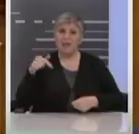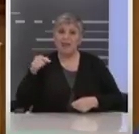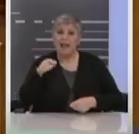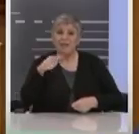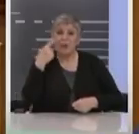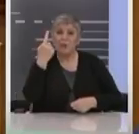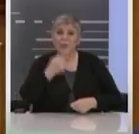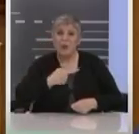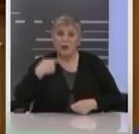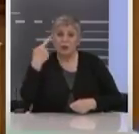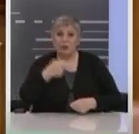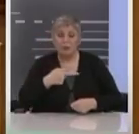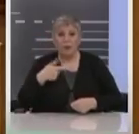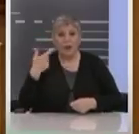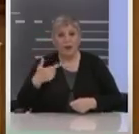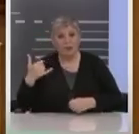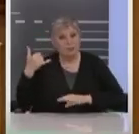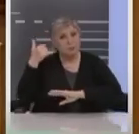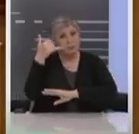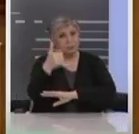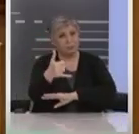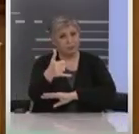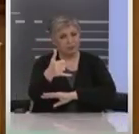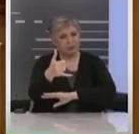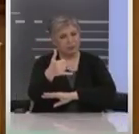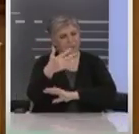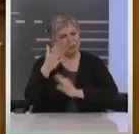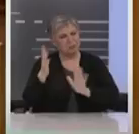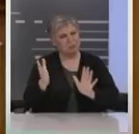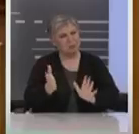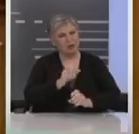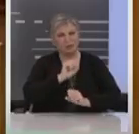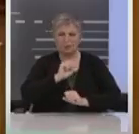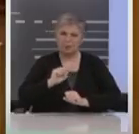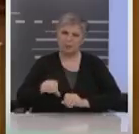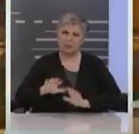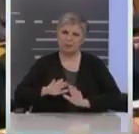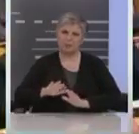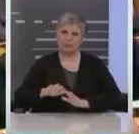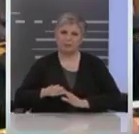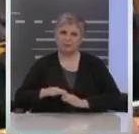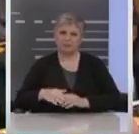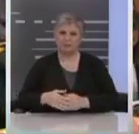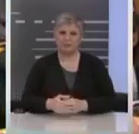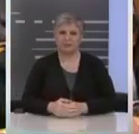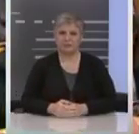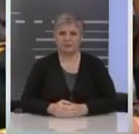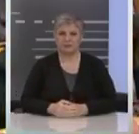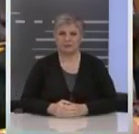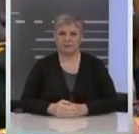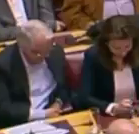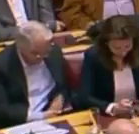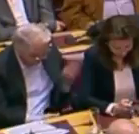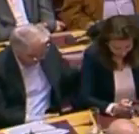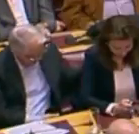σώσει. Ας είναι όμως Πιστεύω λοιπόν, κυρίες και κύριοι